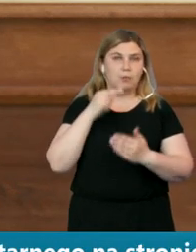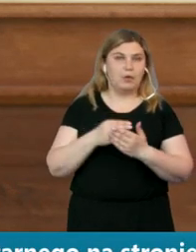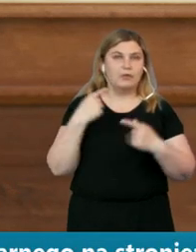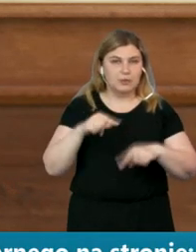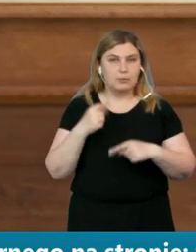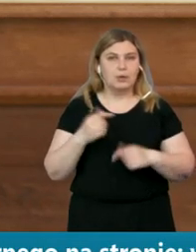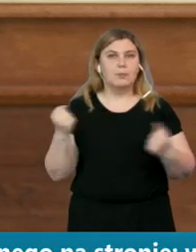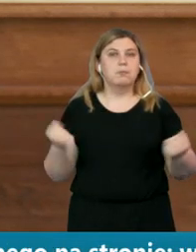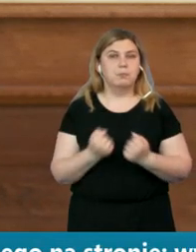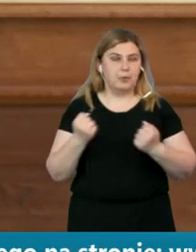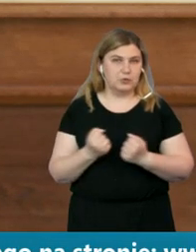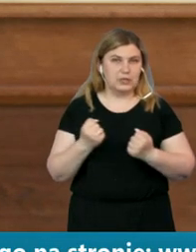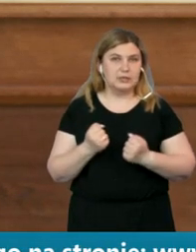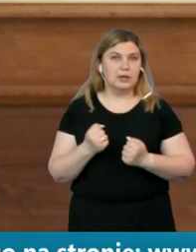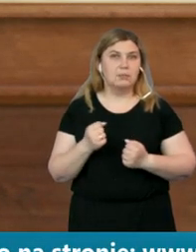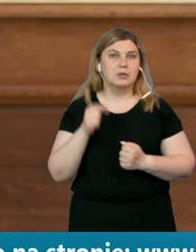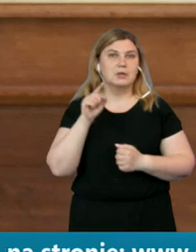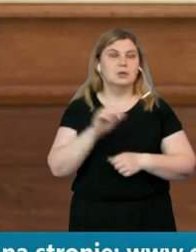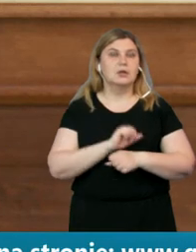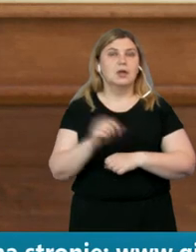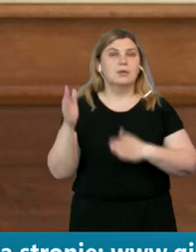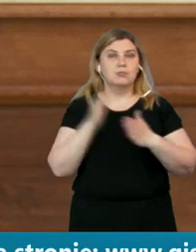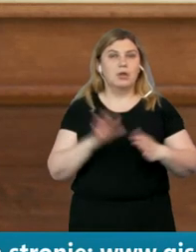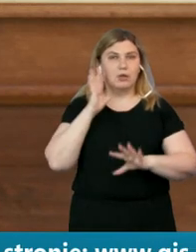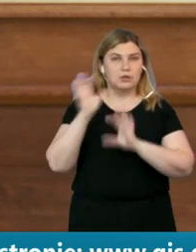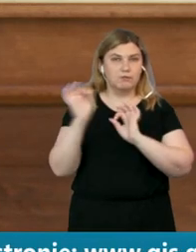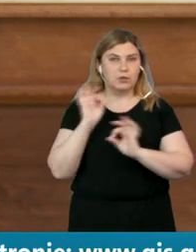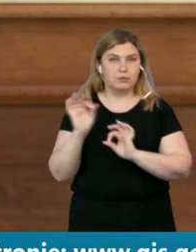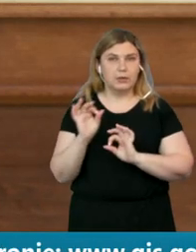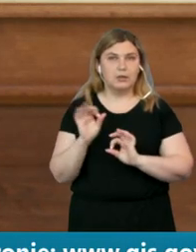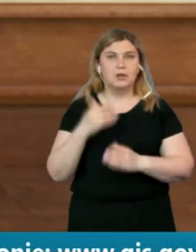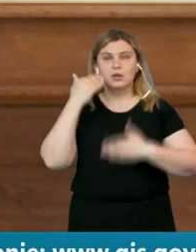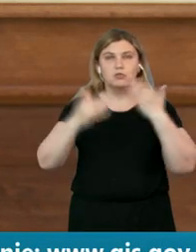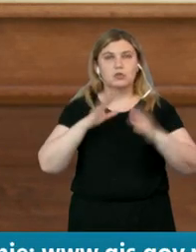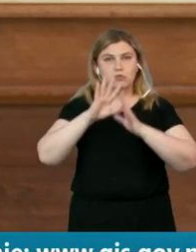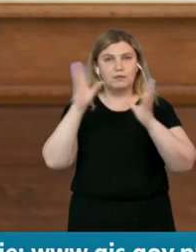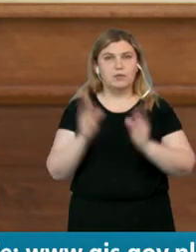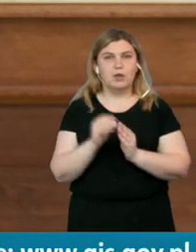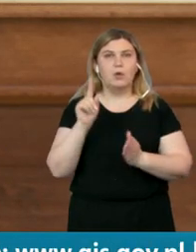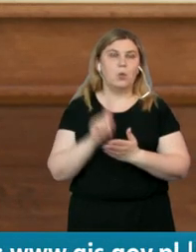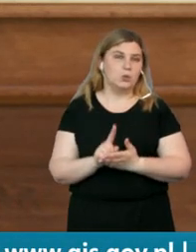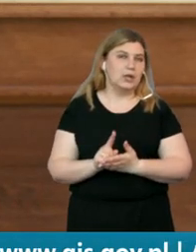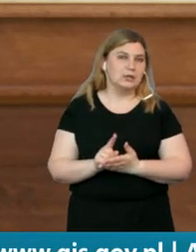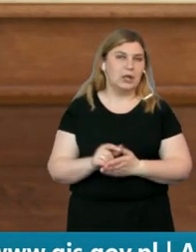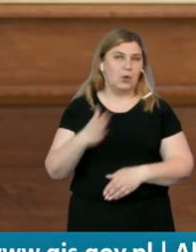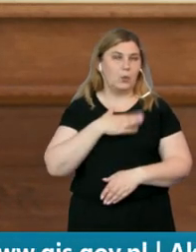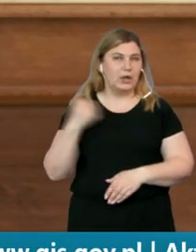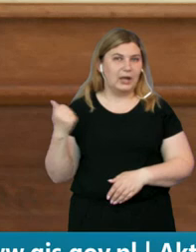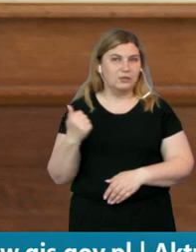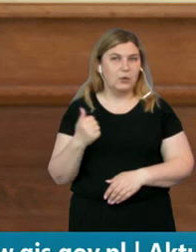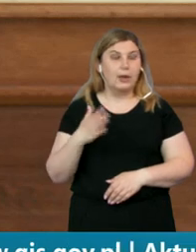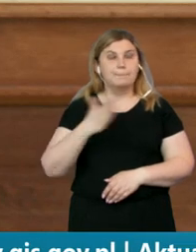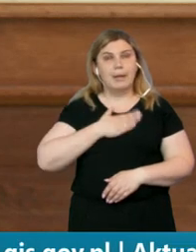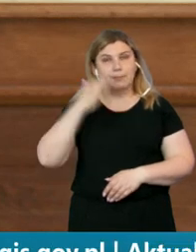oczywiście tutaj odpowiedzieć, przygotować informacje. Życzę wszystkim udanego weekendu. Mam nadzieję,